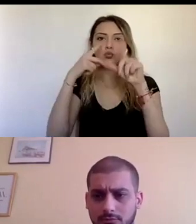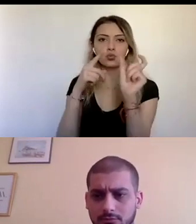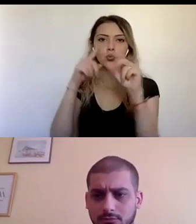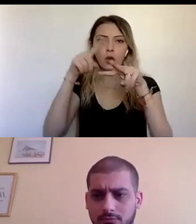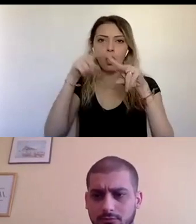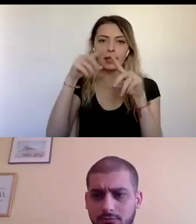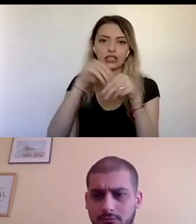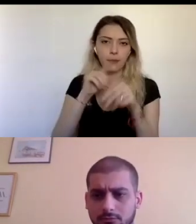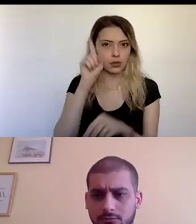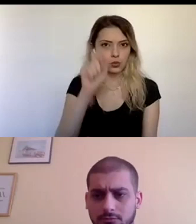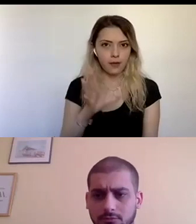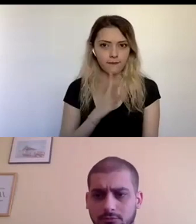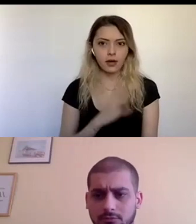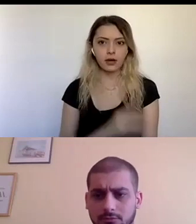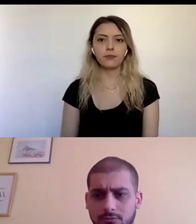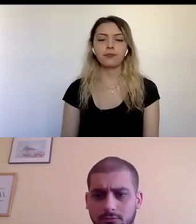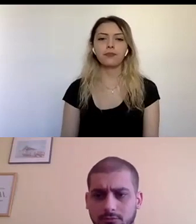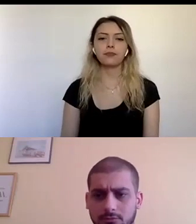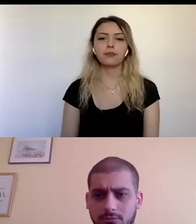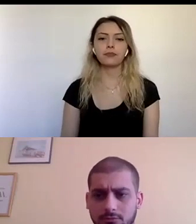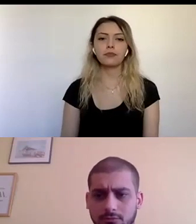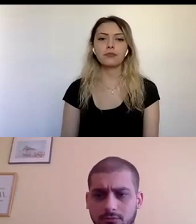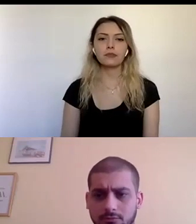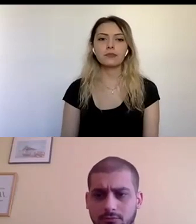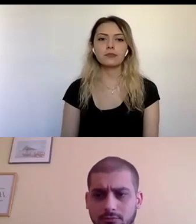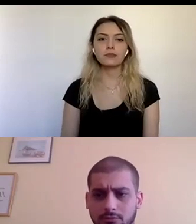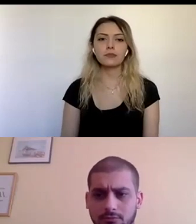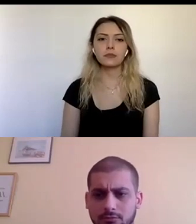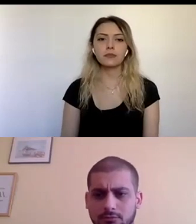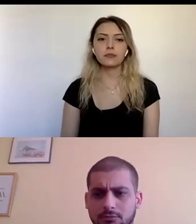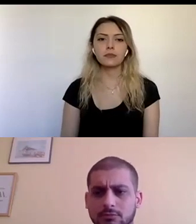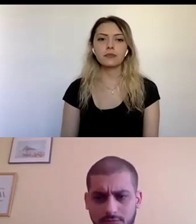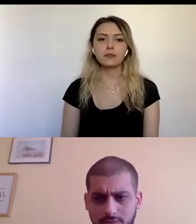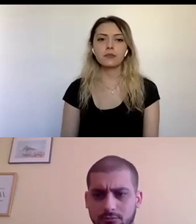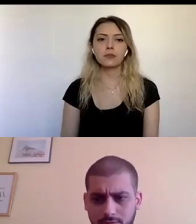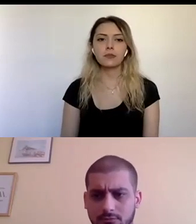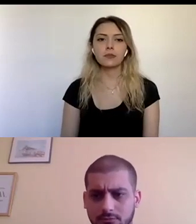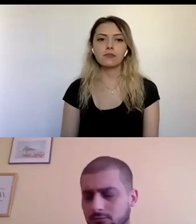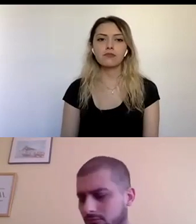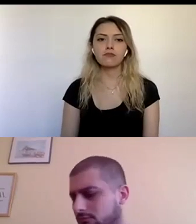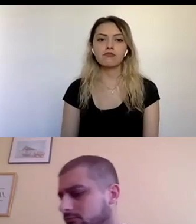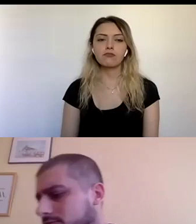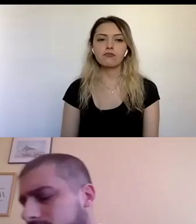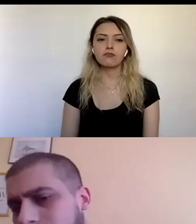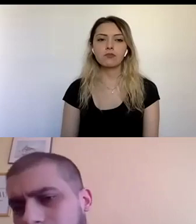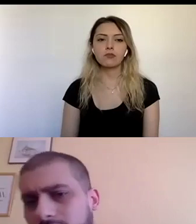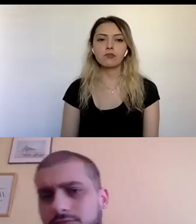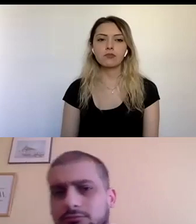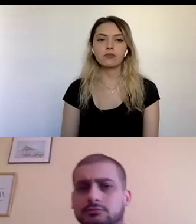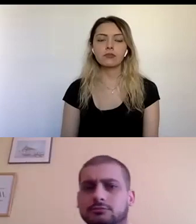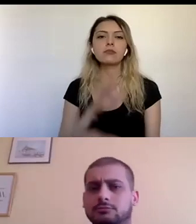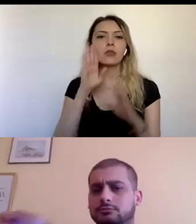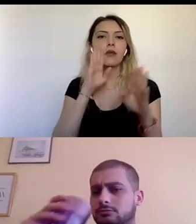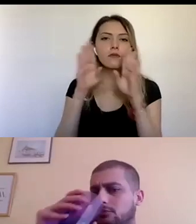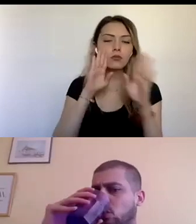gerekiyor. Corporate Power ve Surveillance Giants dediğimiz, yani gözetim devleri dediğimiz Facebook, Google